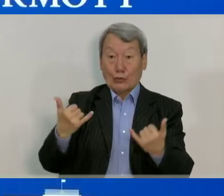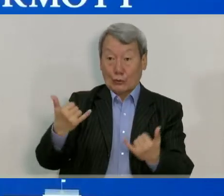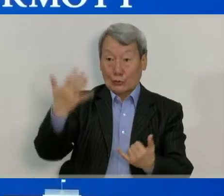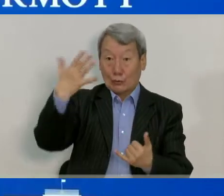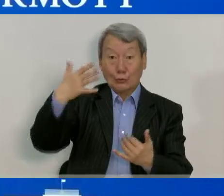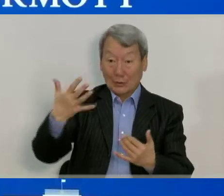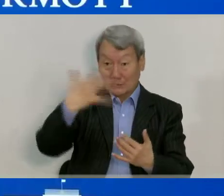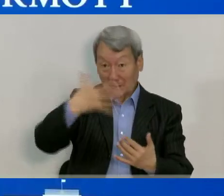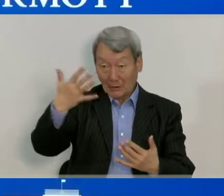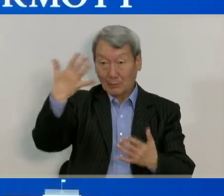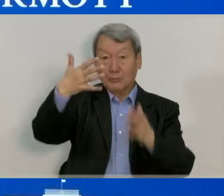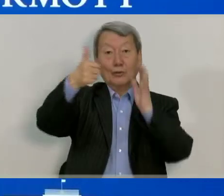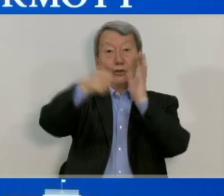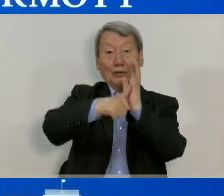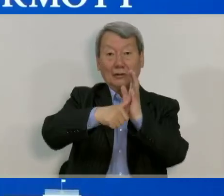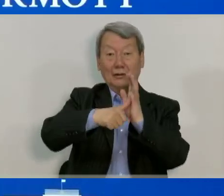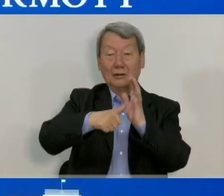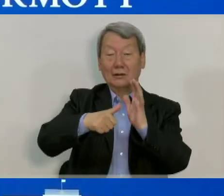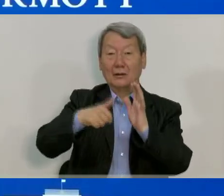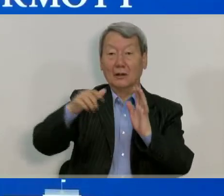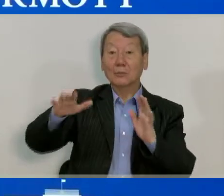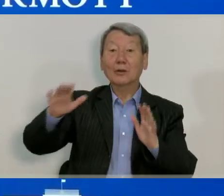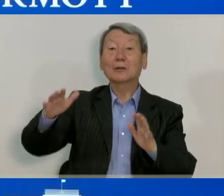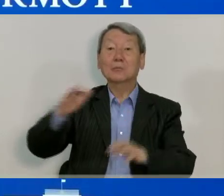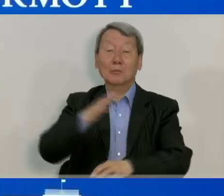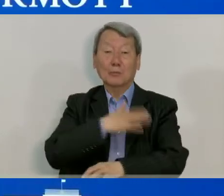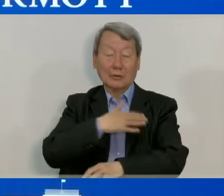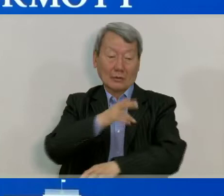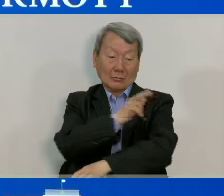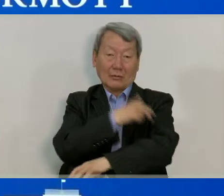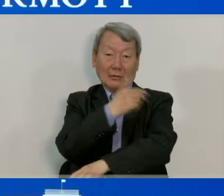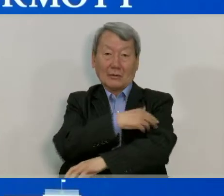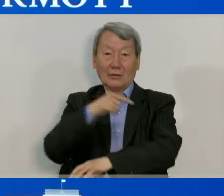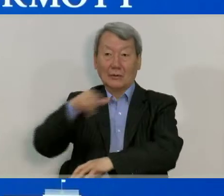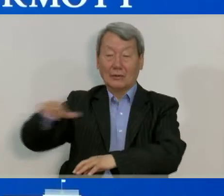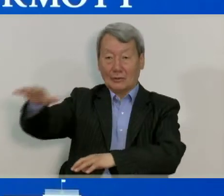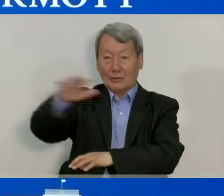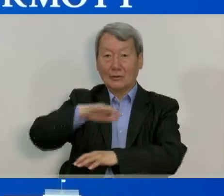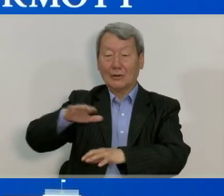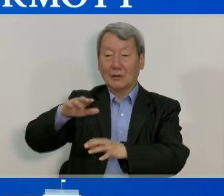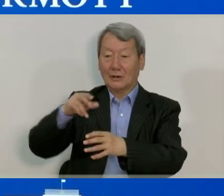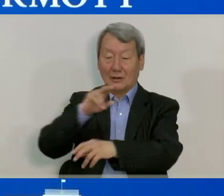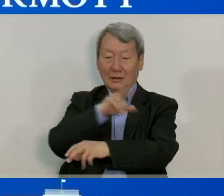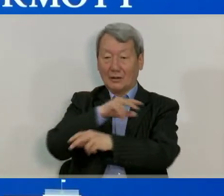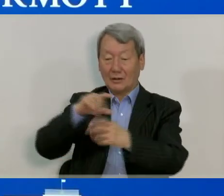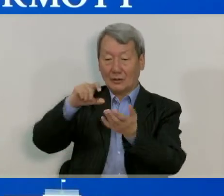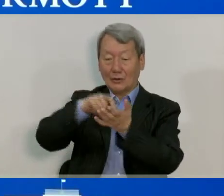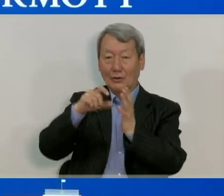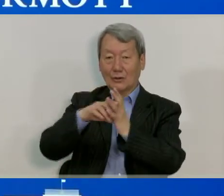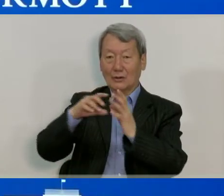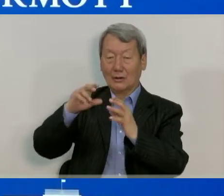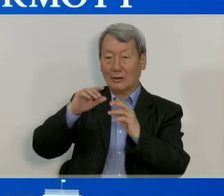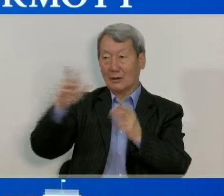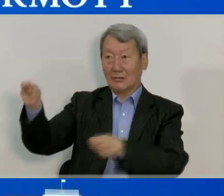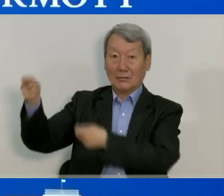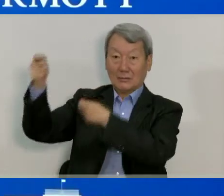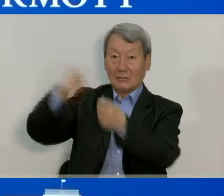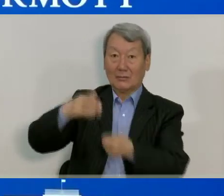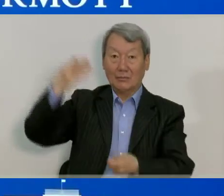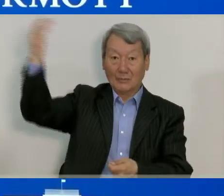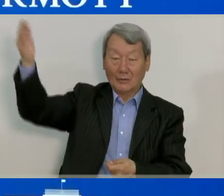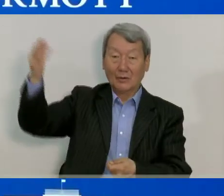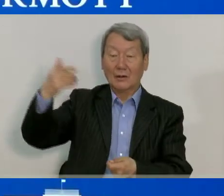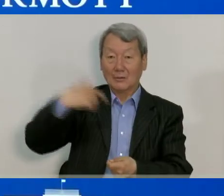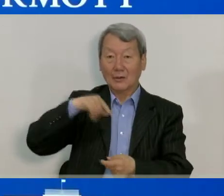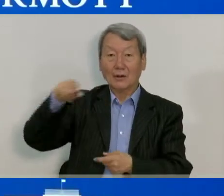болду. Булардын баары биздин республикалык жугуштуу оорулар ооруканасында ошол жерге алып келип,